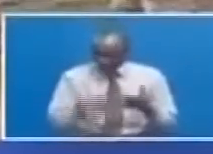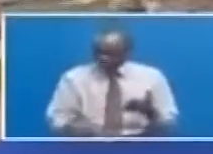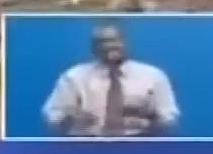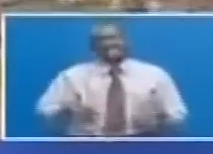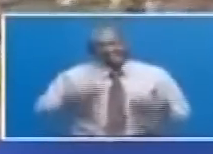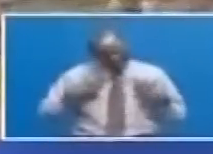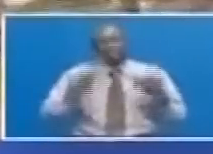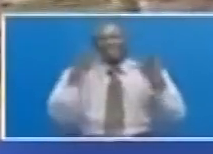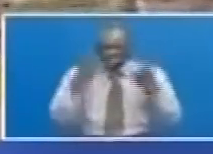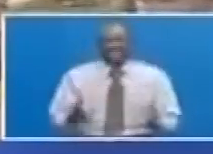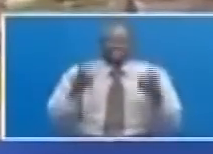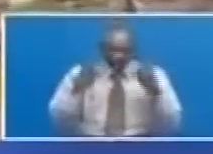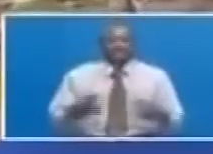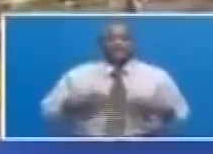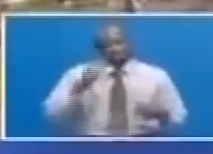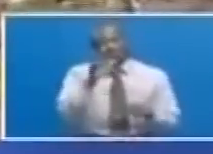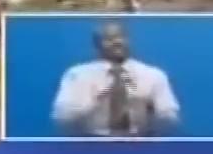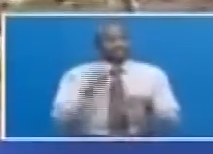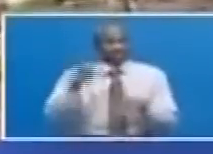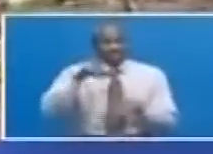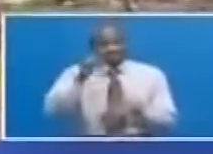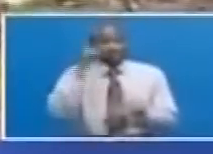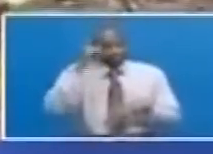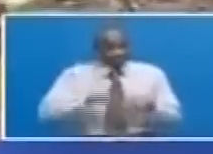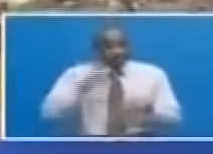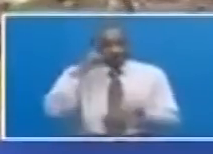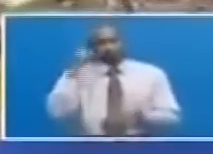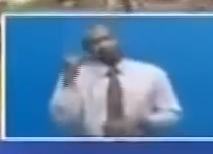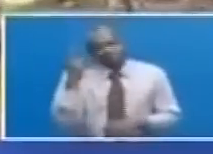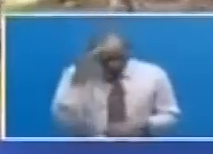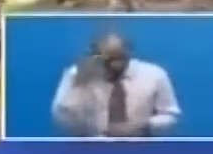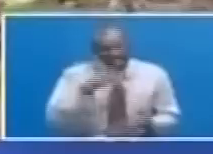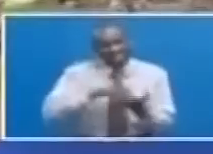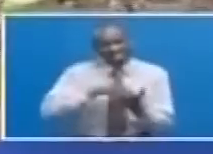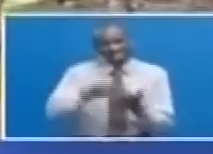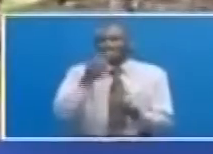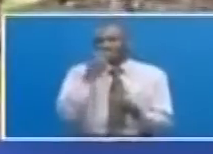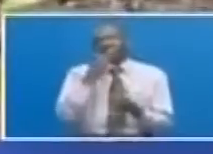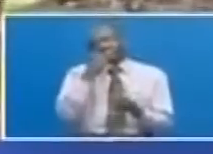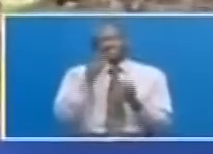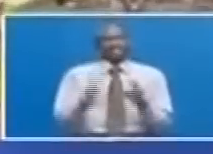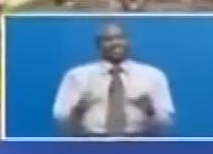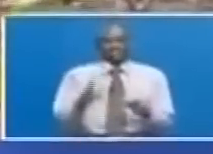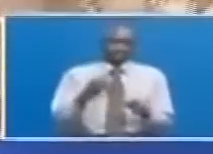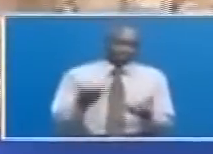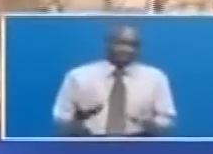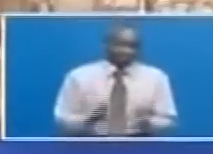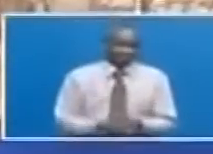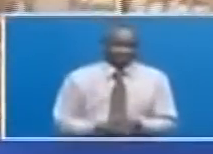maisha umemvuruga kiafya na aliwahi kuzirai kwa sababu ya kupoteza nguvu ya kufanya kazi kwenye shamba hili